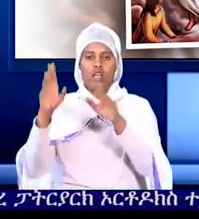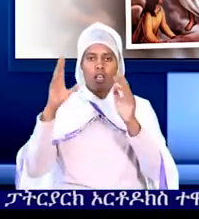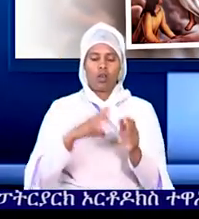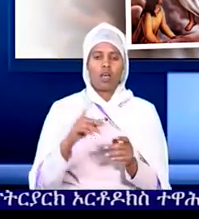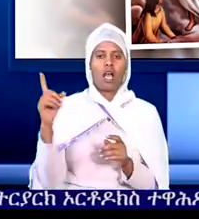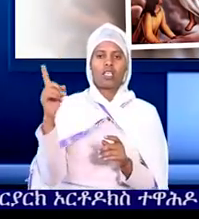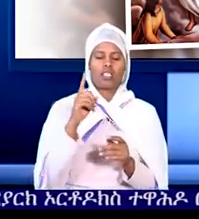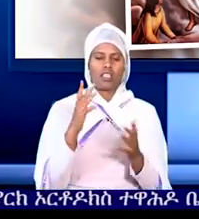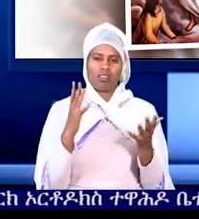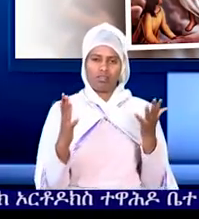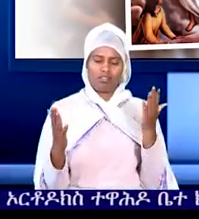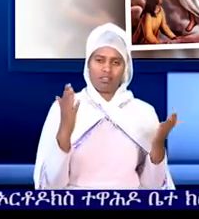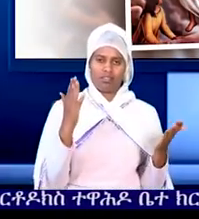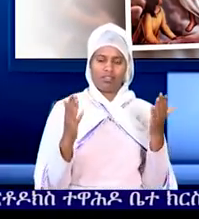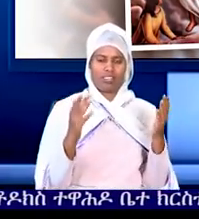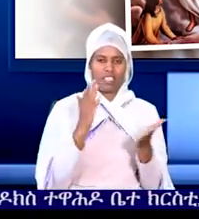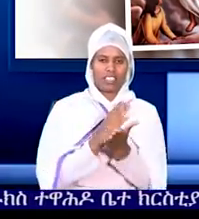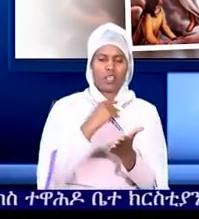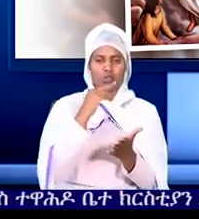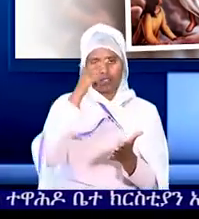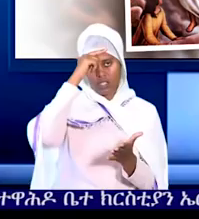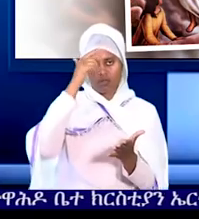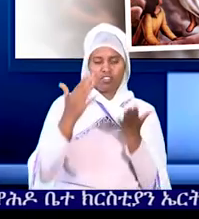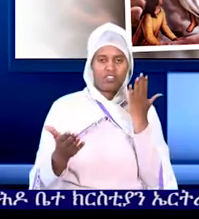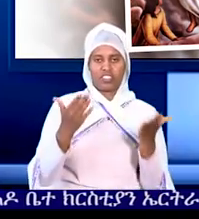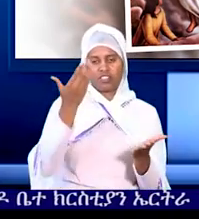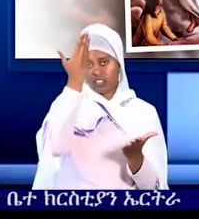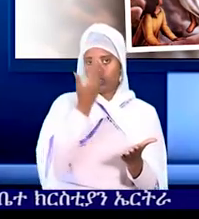ናብኡ ክፅጉዑ ድኸኣሉ ኣለዉ። ገለ ድማ ብሃባዊ ተረፉ ኣለዉ፣